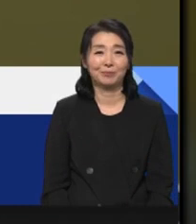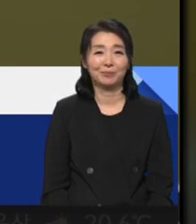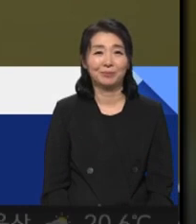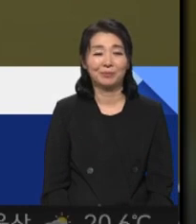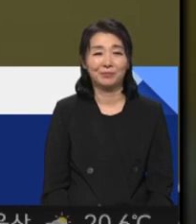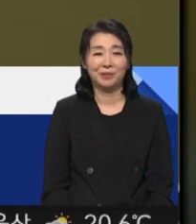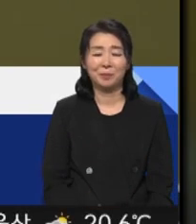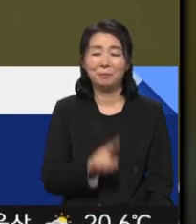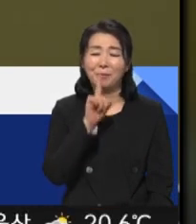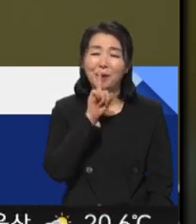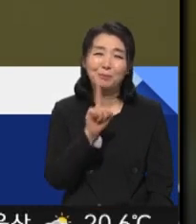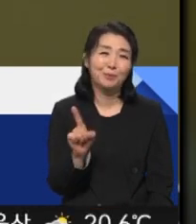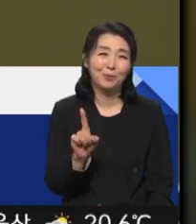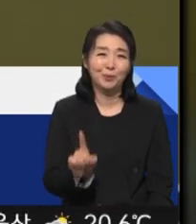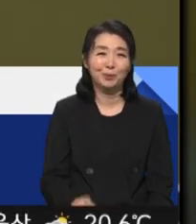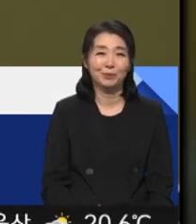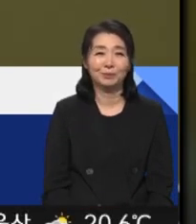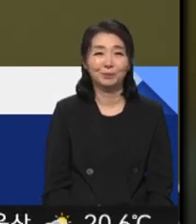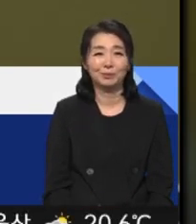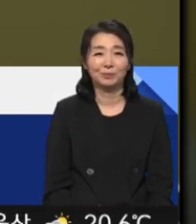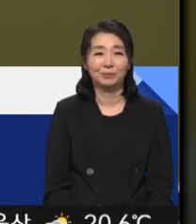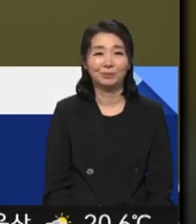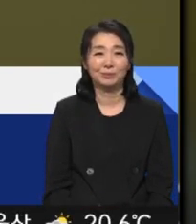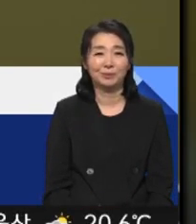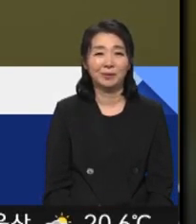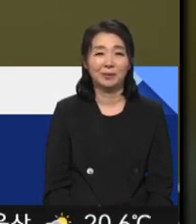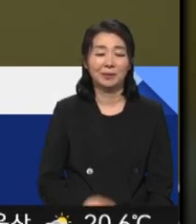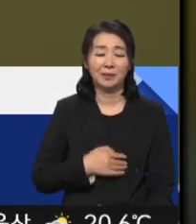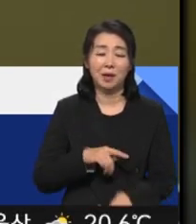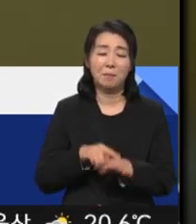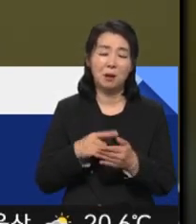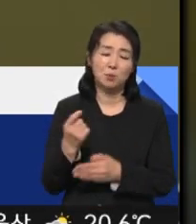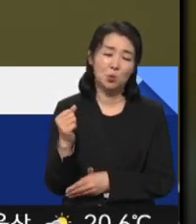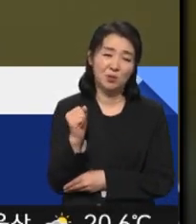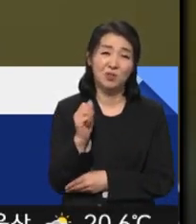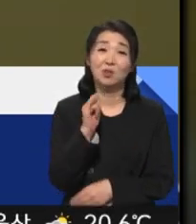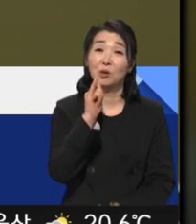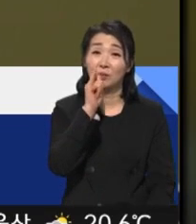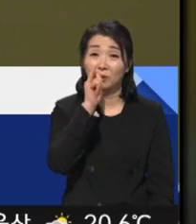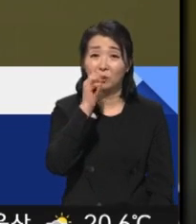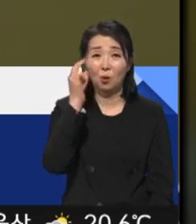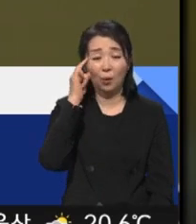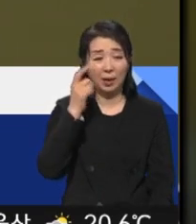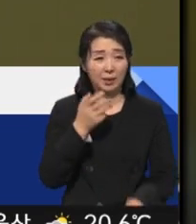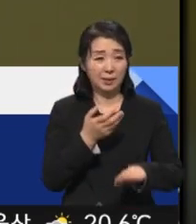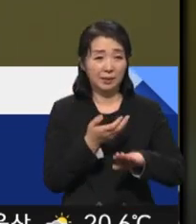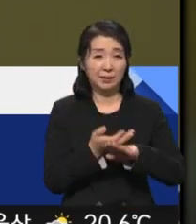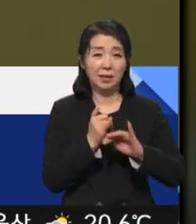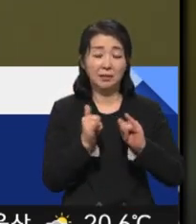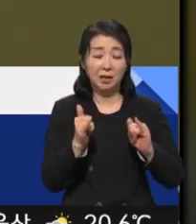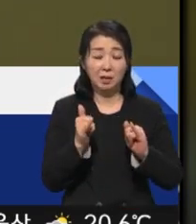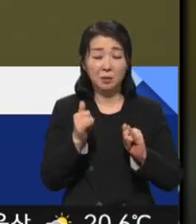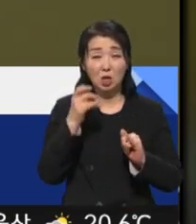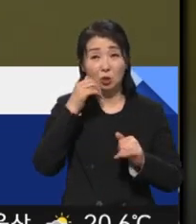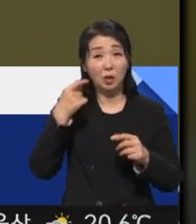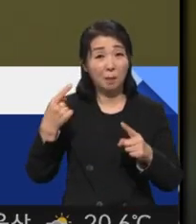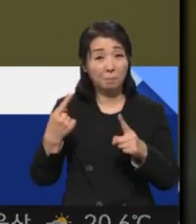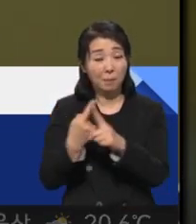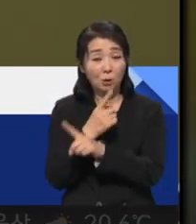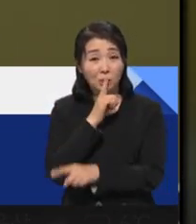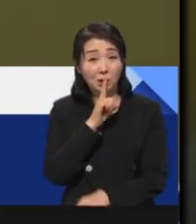이런저런 이야기를 했는데 그때 사실 마음이 조금 흔들렸어요. 또 다른 분을 바꿔주겠다고 뭐 이렇게